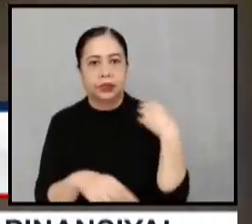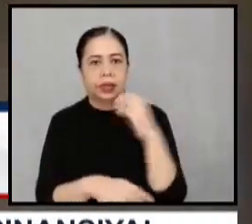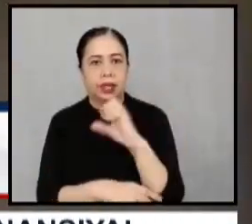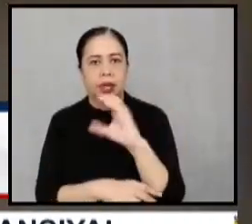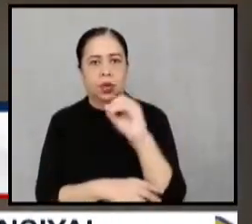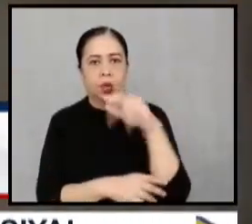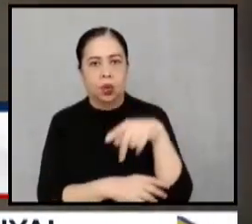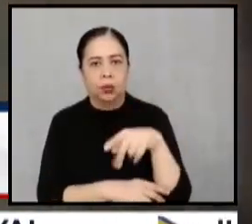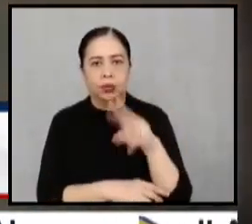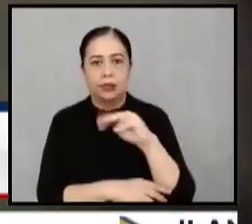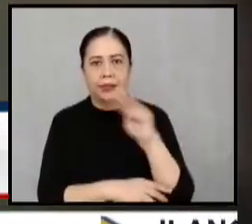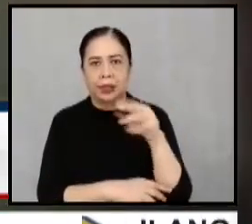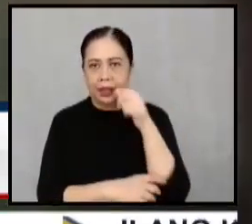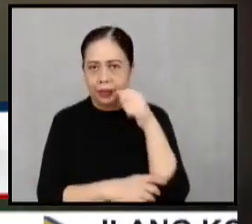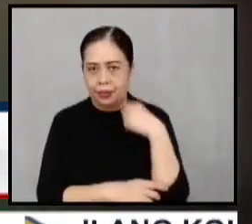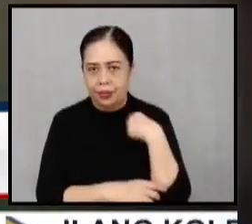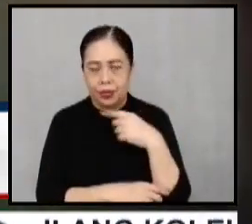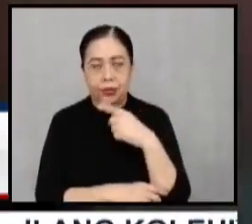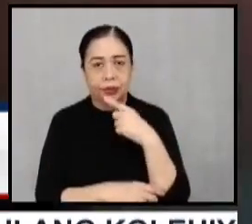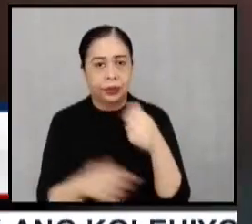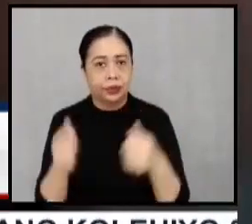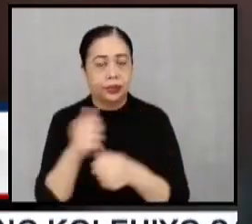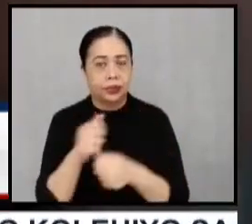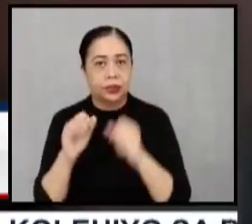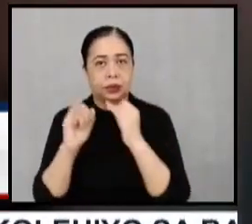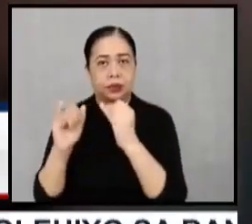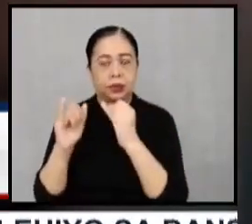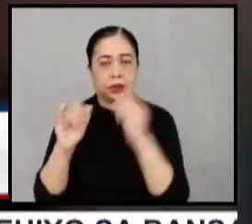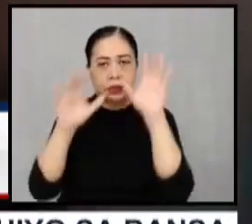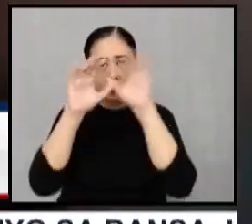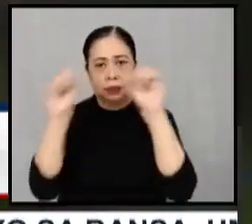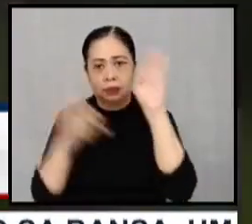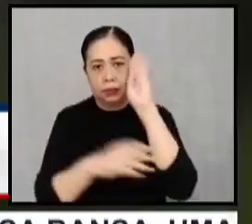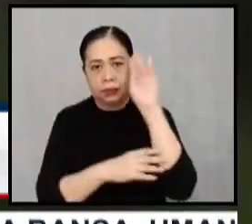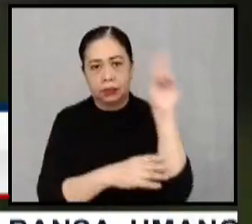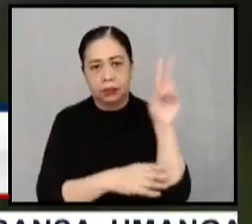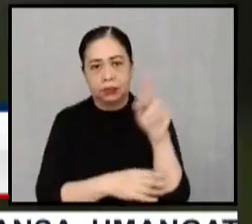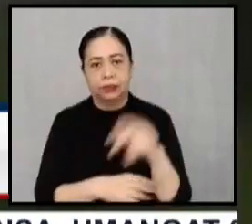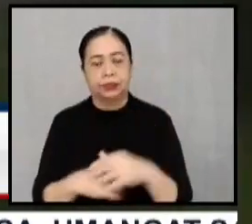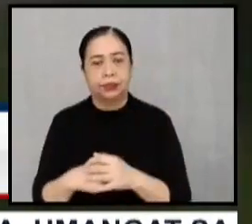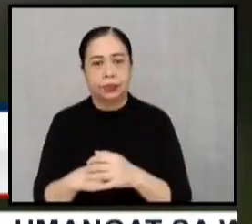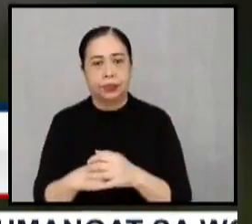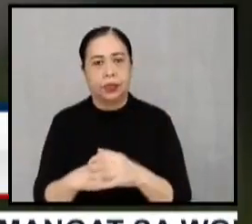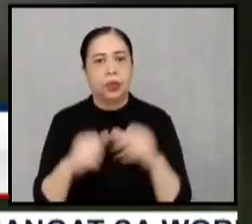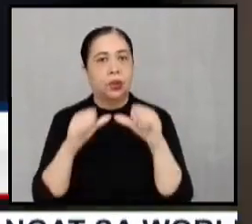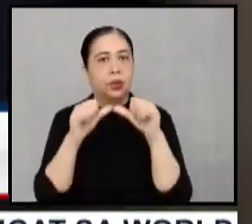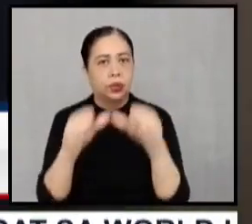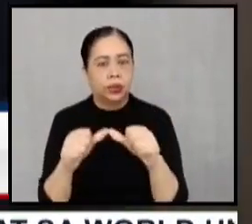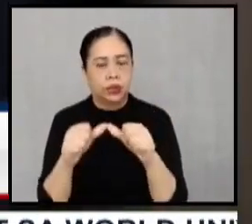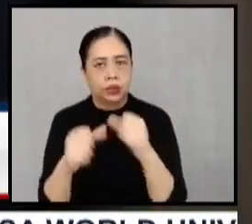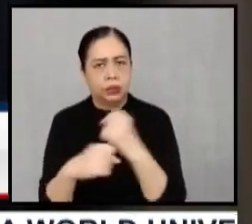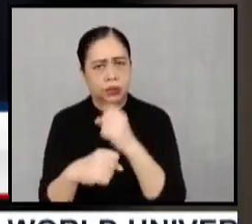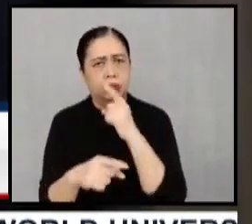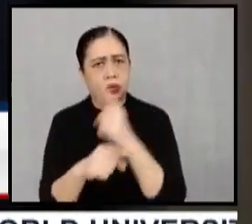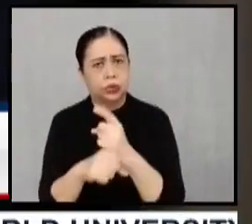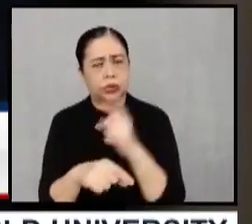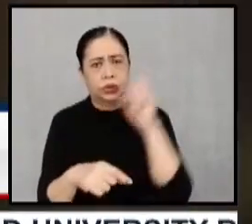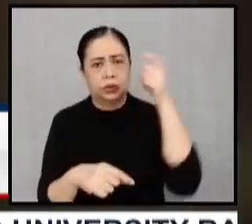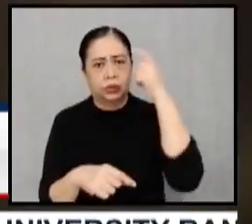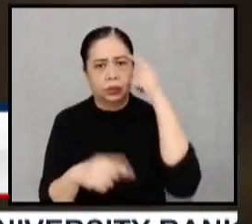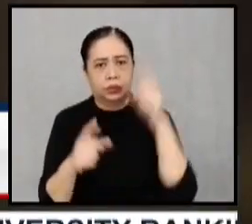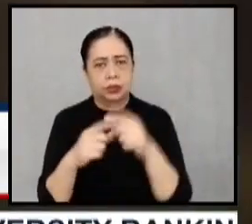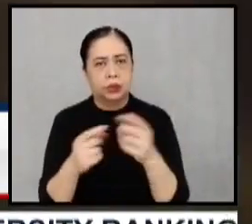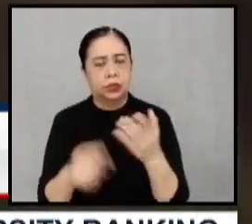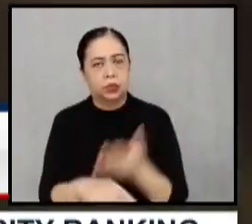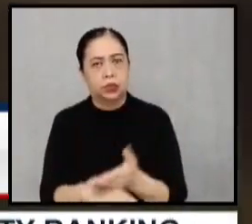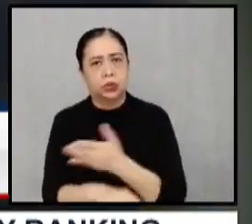kahapon. Aniya sa ilalim ng direktiba ni Pangulong Ferdinand R. Marcos Jr. ay patuloy na tinitiyak ng gobyerno ang ibayong pagpapabuti